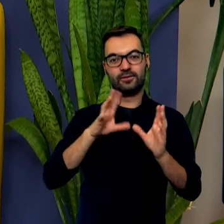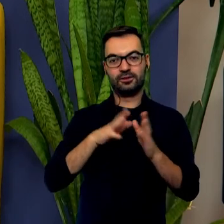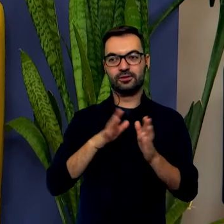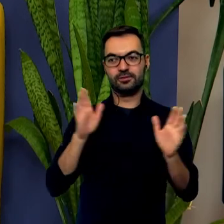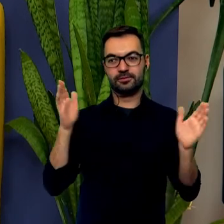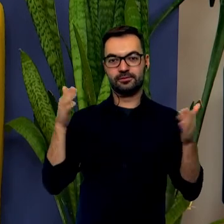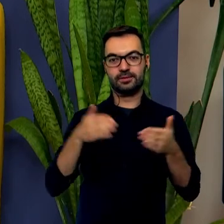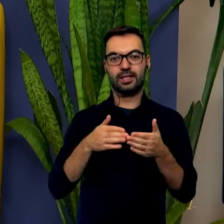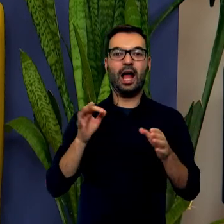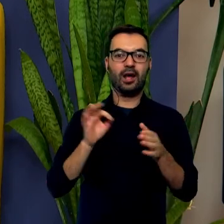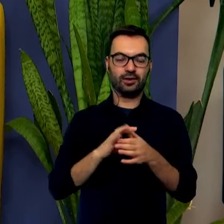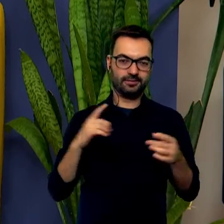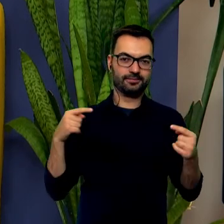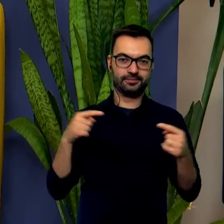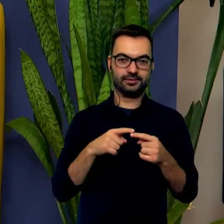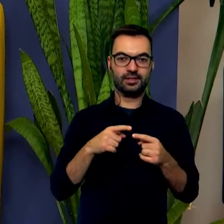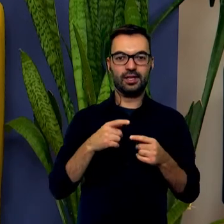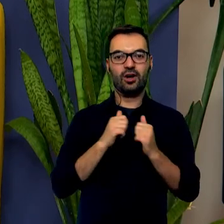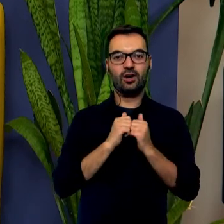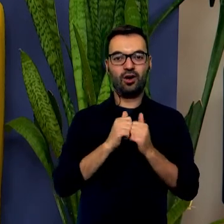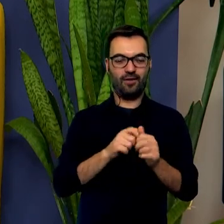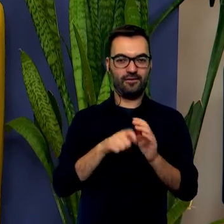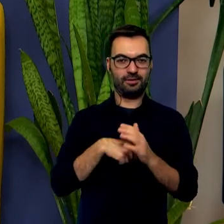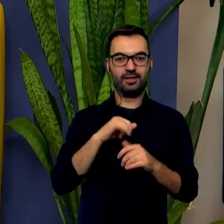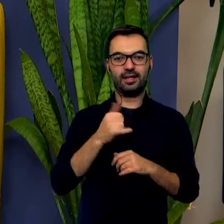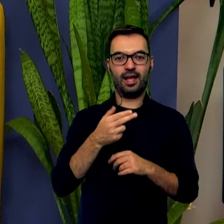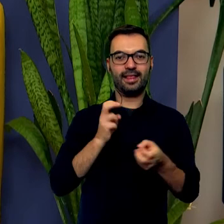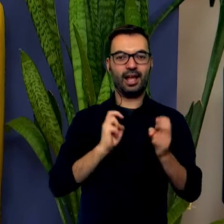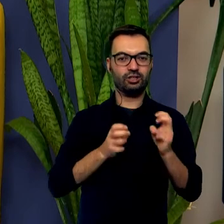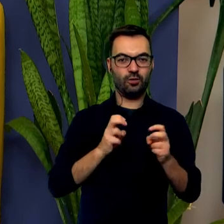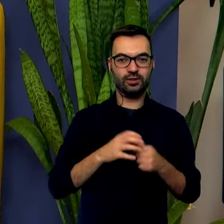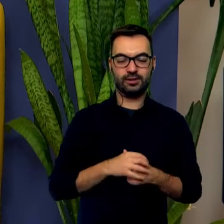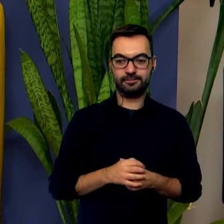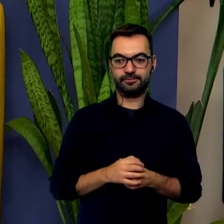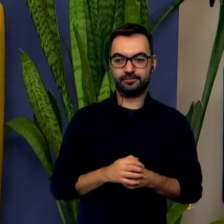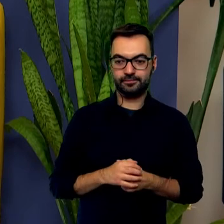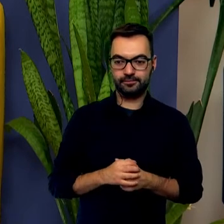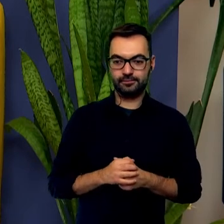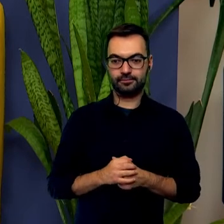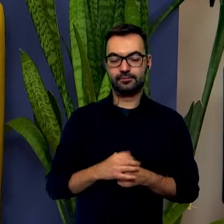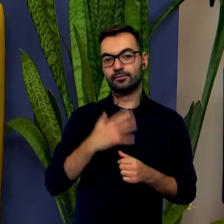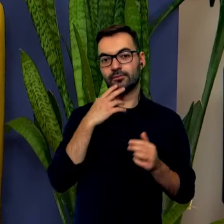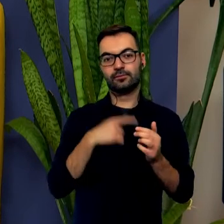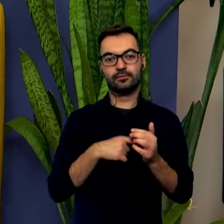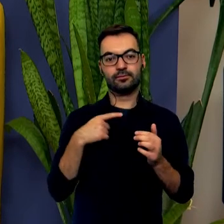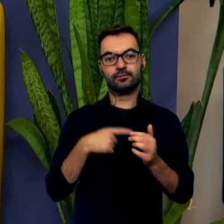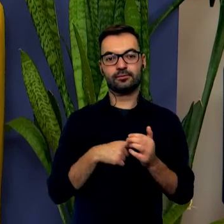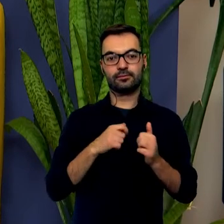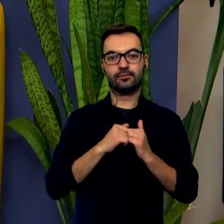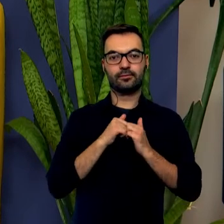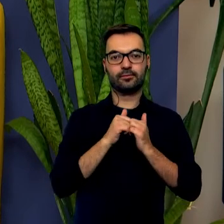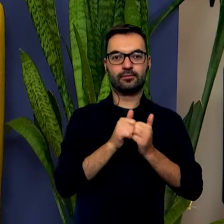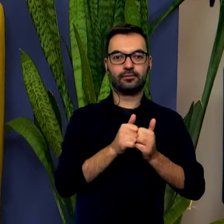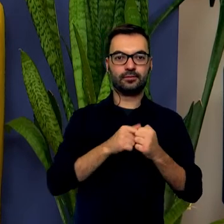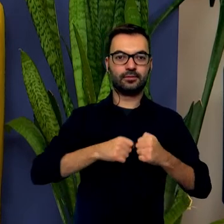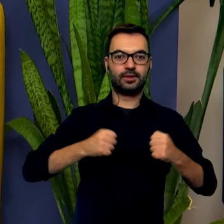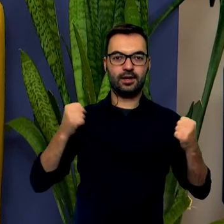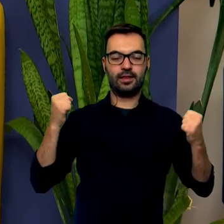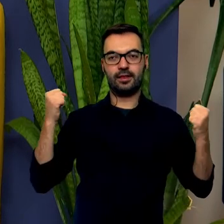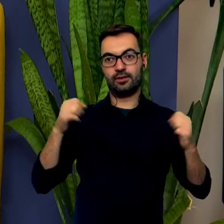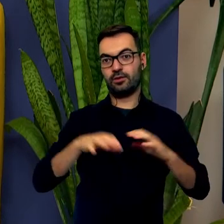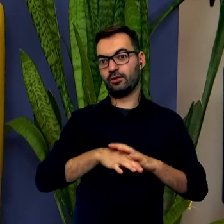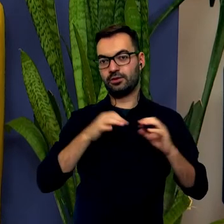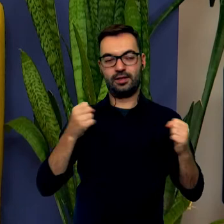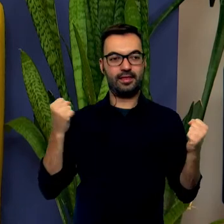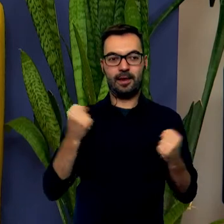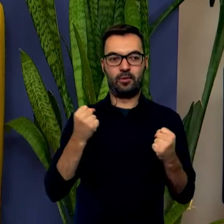wszystko zbiegło z rolą księdza Jana Kaczkowskiego i mówisz tutaj, Dawid, że to jest rola, która jakoś no, najmocniej do tej